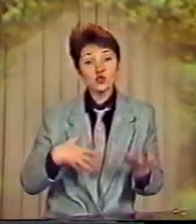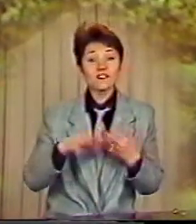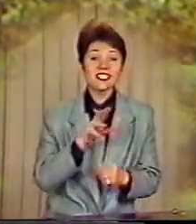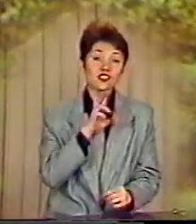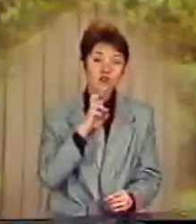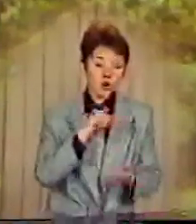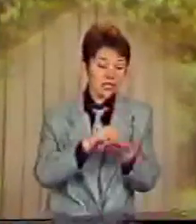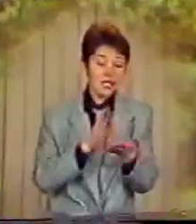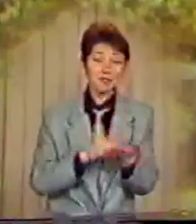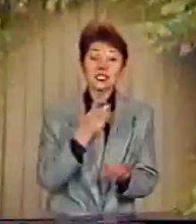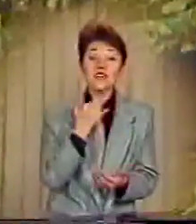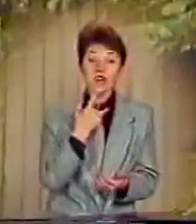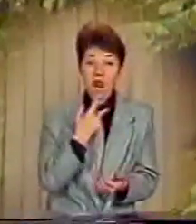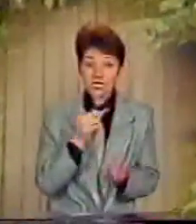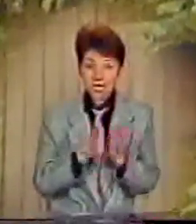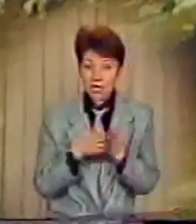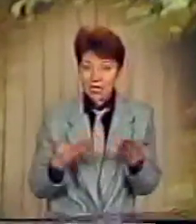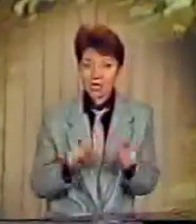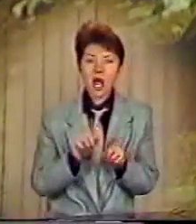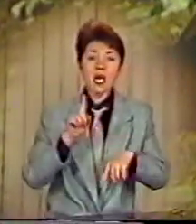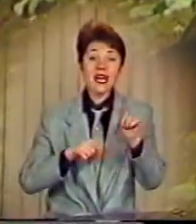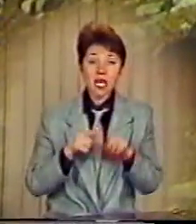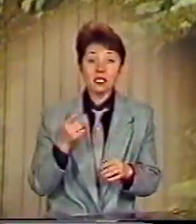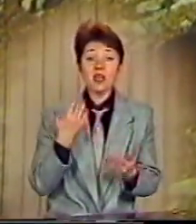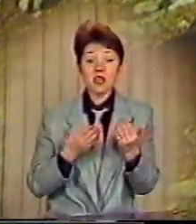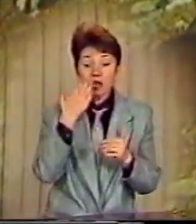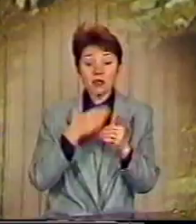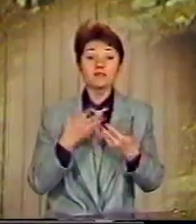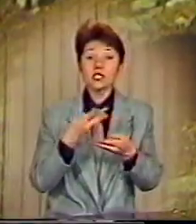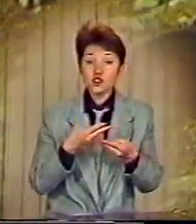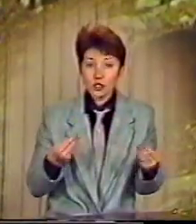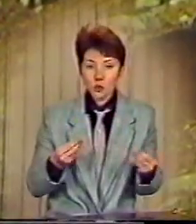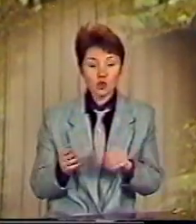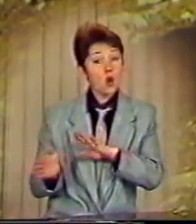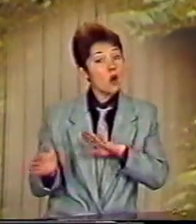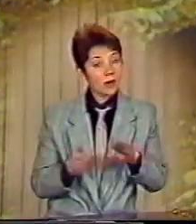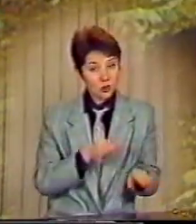эти животные записаны в красной книге, как редкие или исчезающие. Но пройдет время, и под охраной человека...